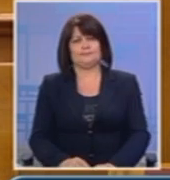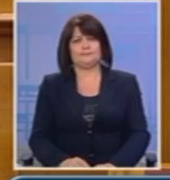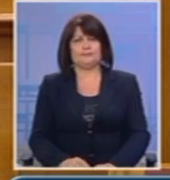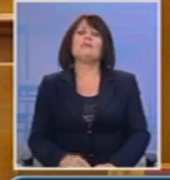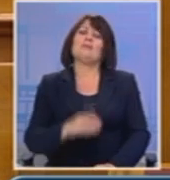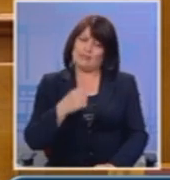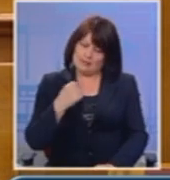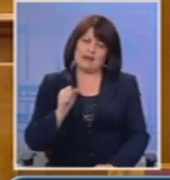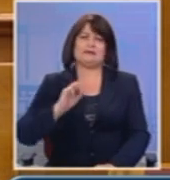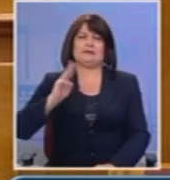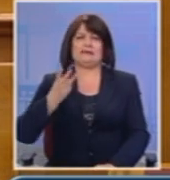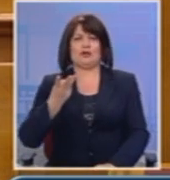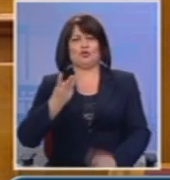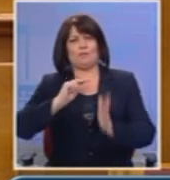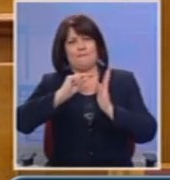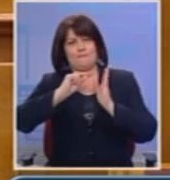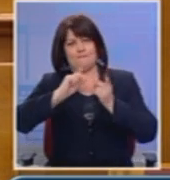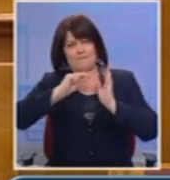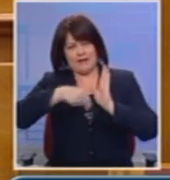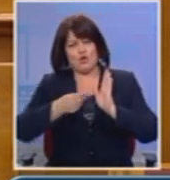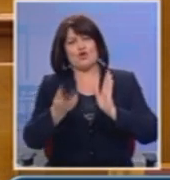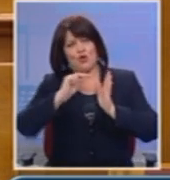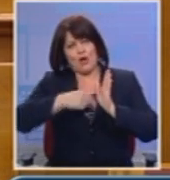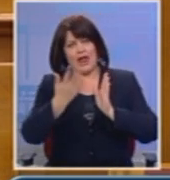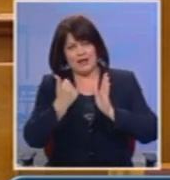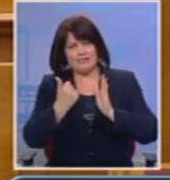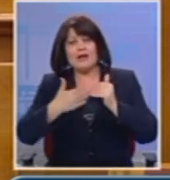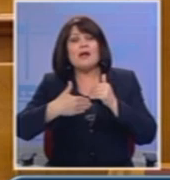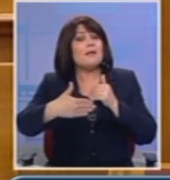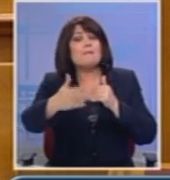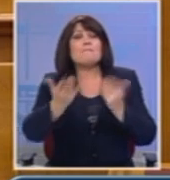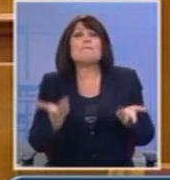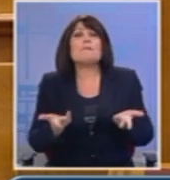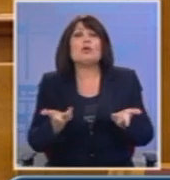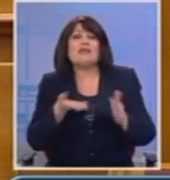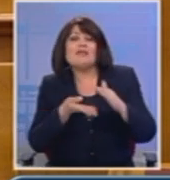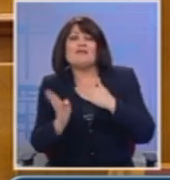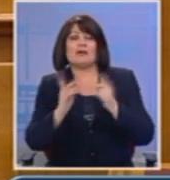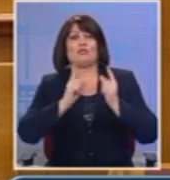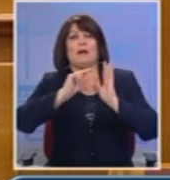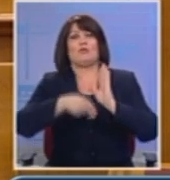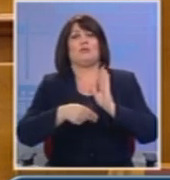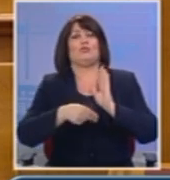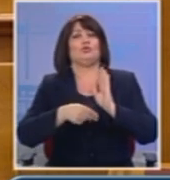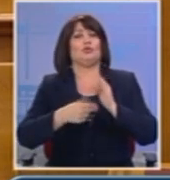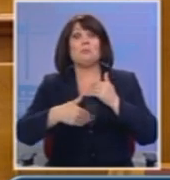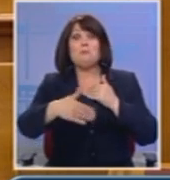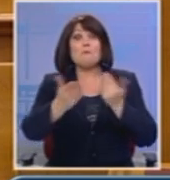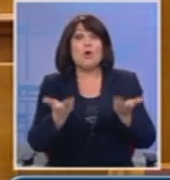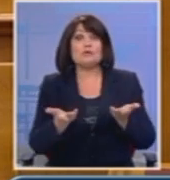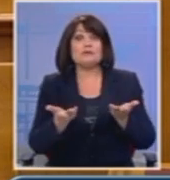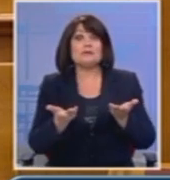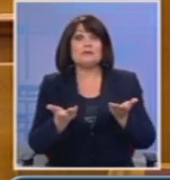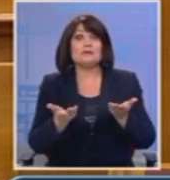μνημ ο πότε θα βγει η χώρα από το μνημόνιο ποια είναι η